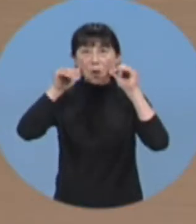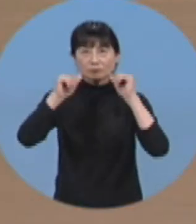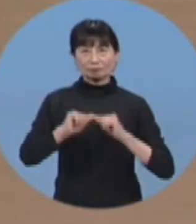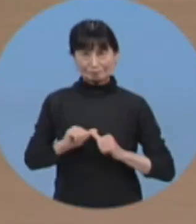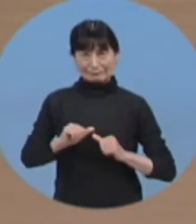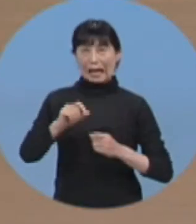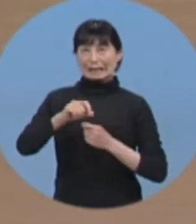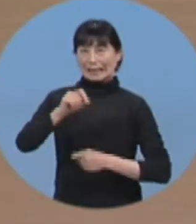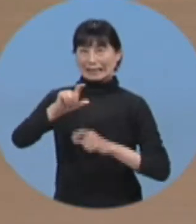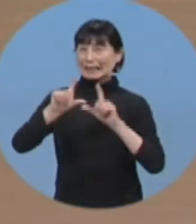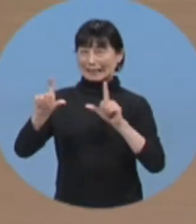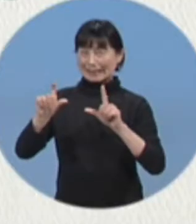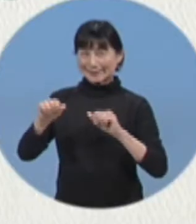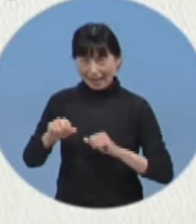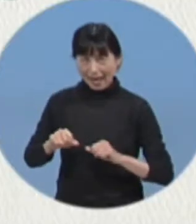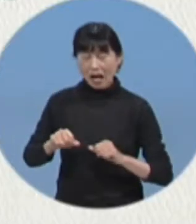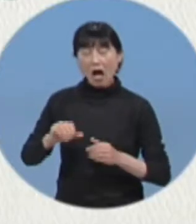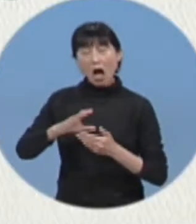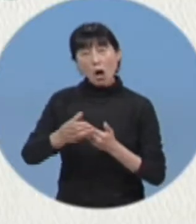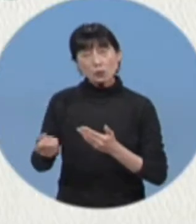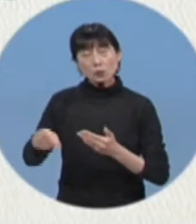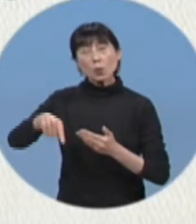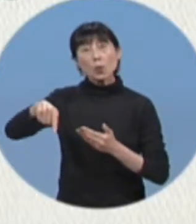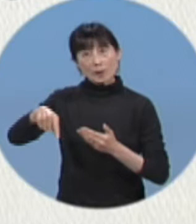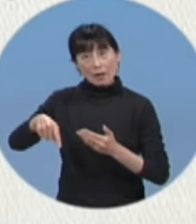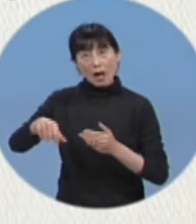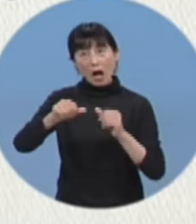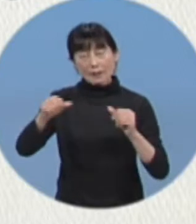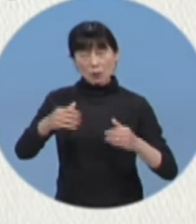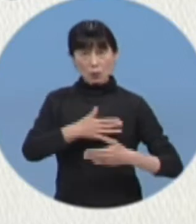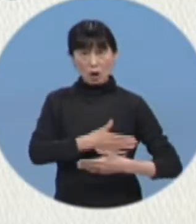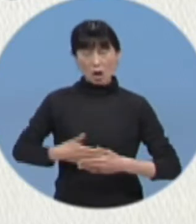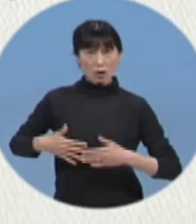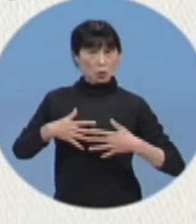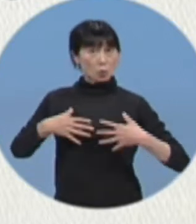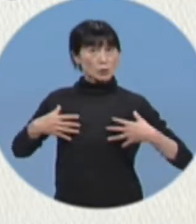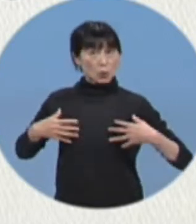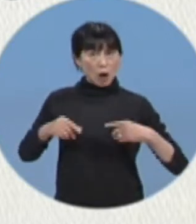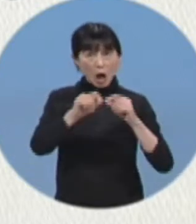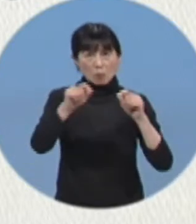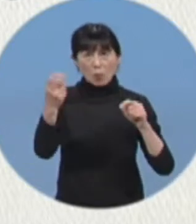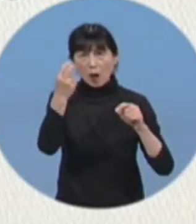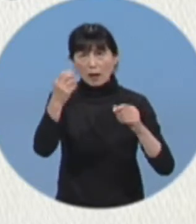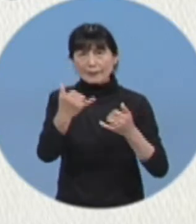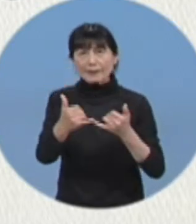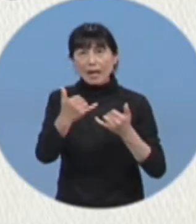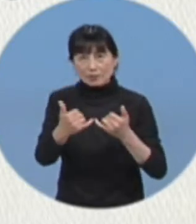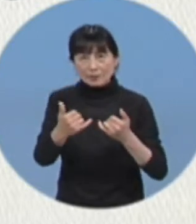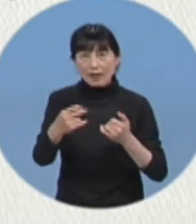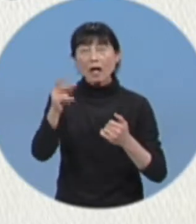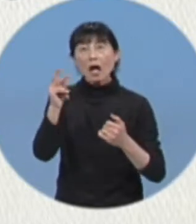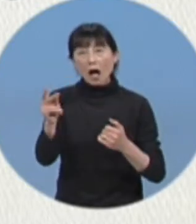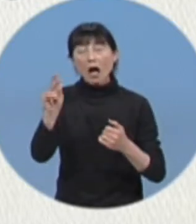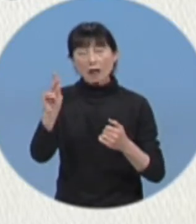解だったんですね。確か富津方面ではアナゴの体の模様が棒はかりに似ているということで、はかり